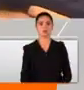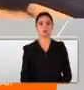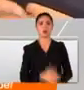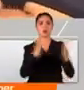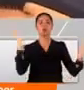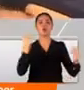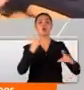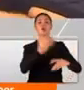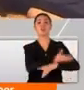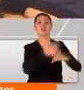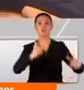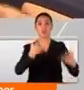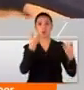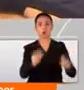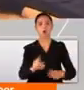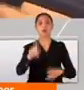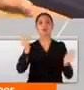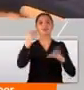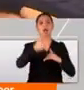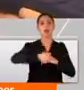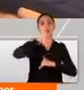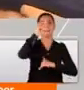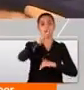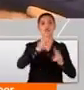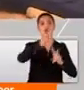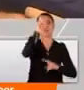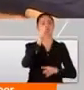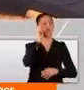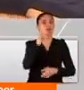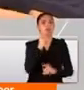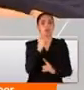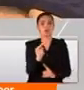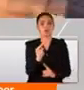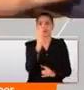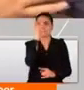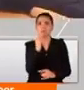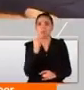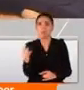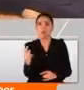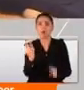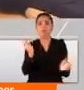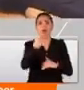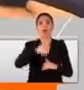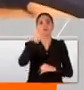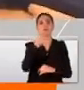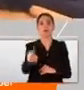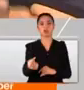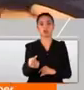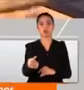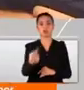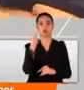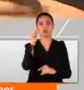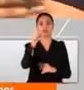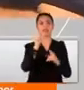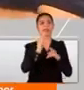Büyükşehir'de olan daire başkanlarımız bakanlığı, Murat Kurum'u dahi tanımıyoruz dediler. Kim diyor bunu? Bunu daire başkanları söylüyor. Biz İSKİ'de mi?